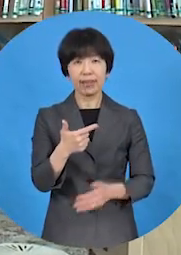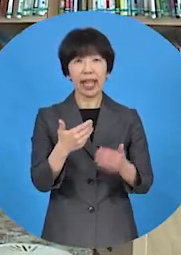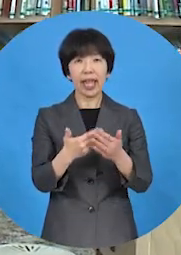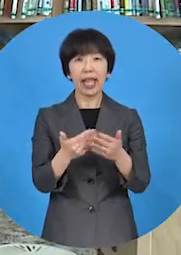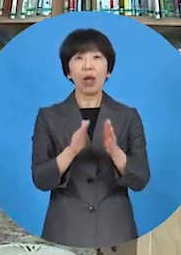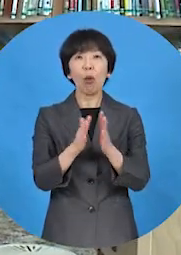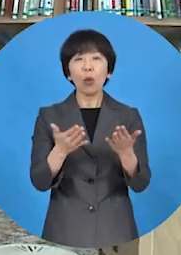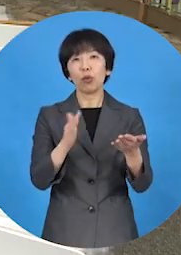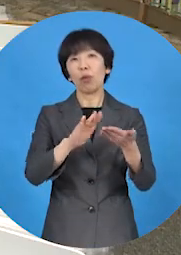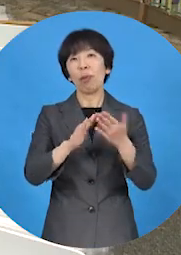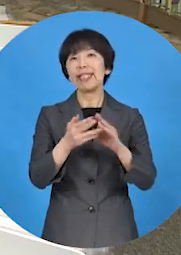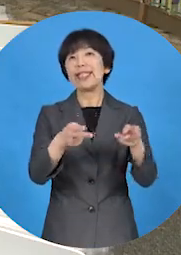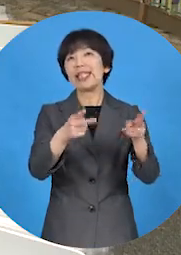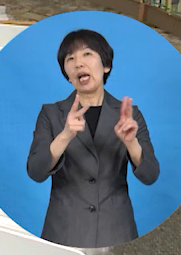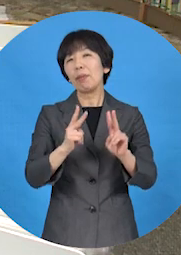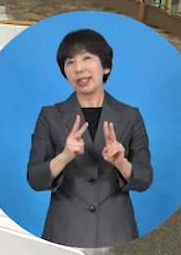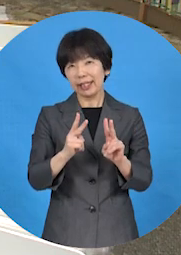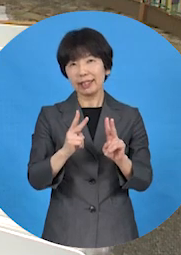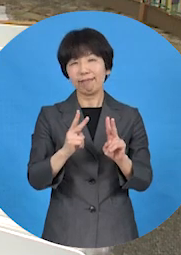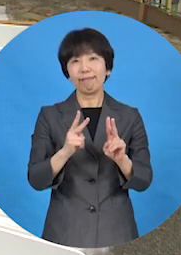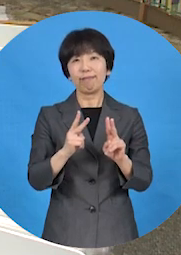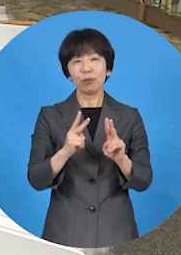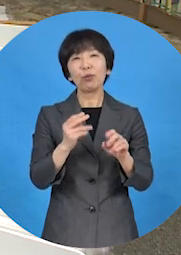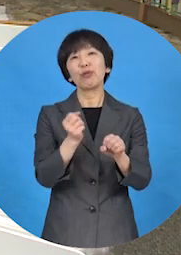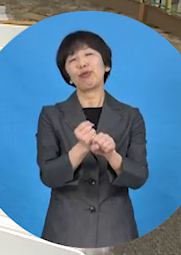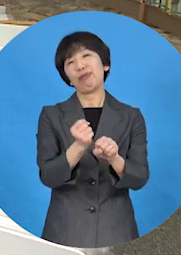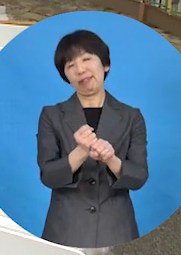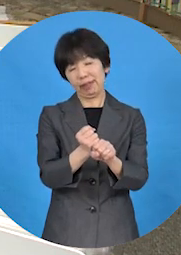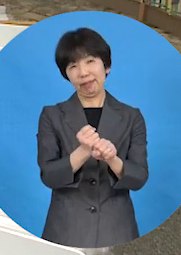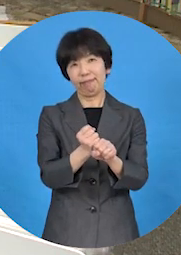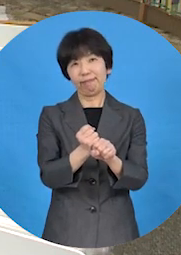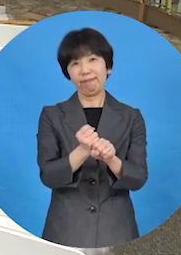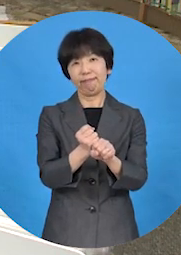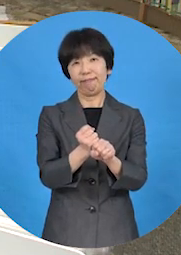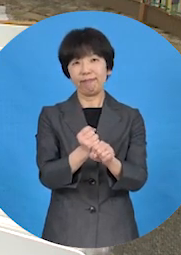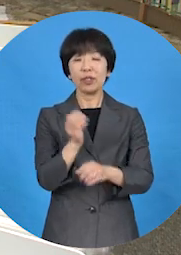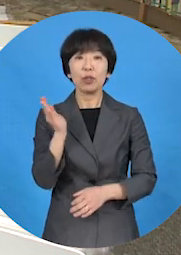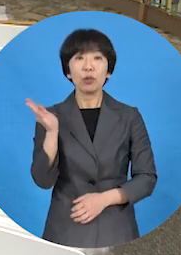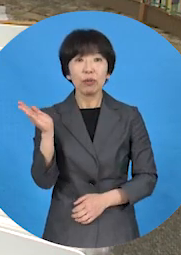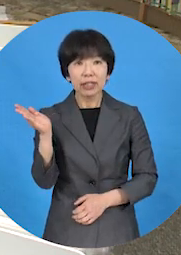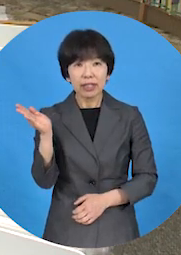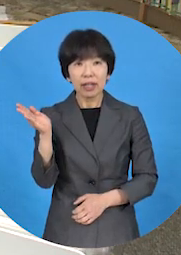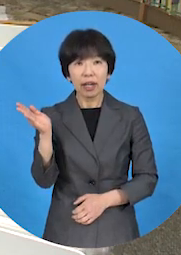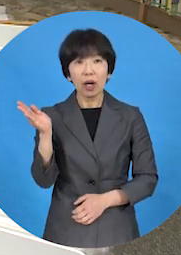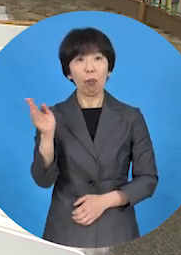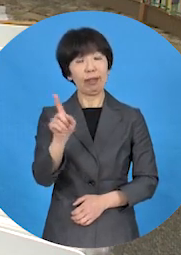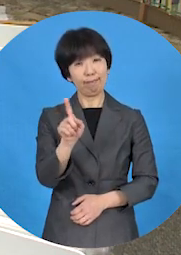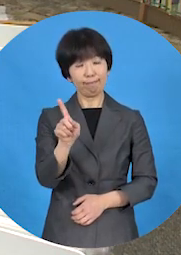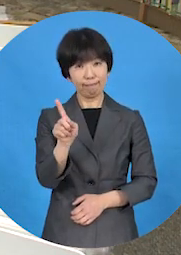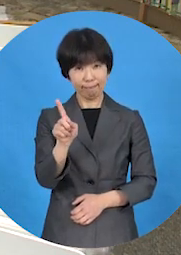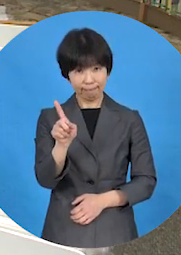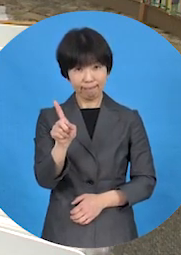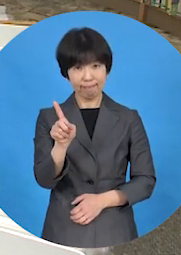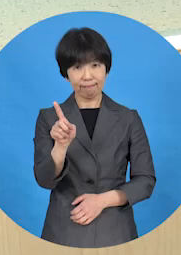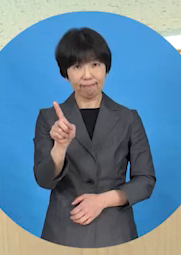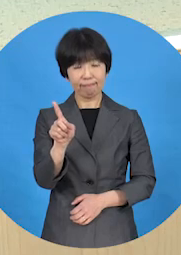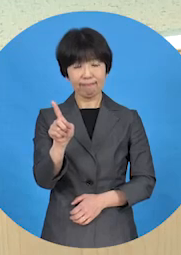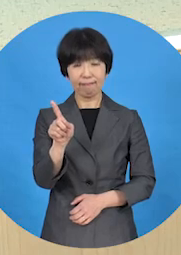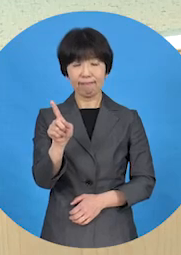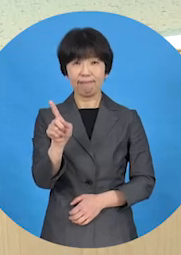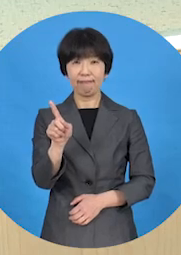。 こちらはどういったスペースなんですか？ はい、こちらはですね、児童コーナーにあります絵本